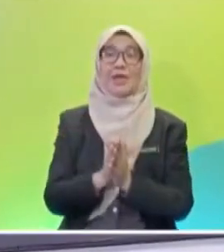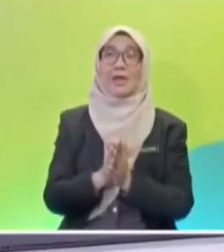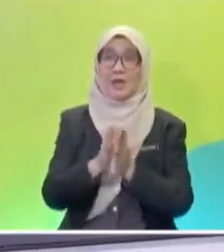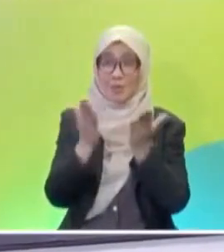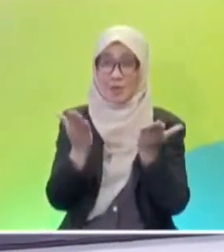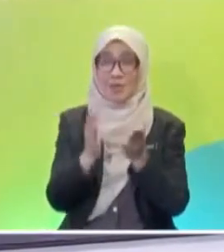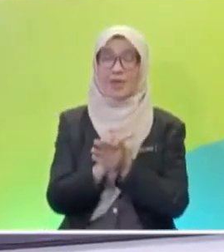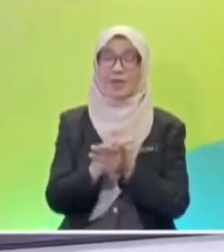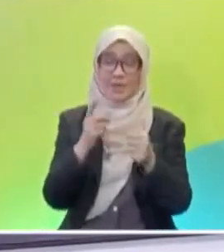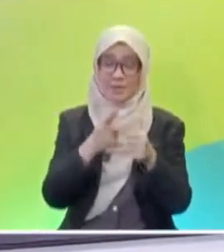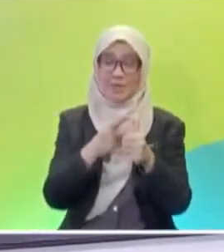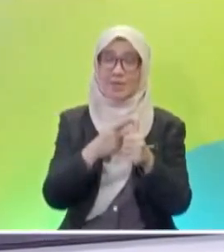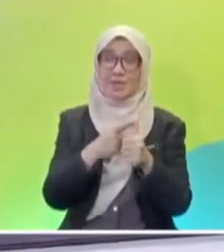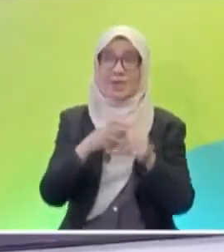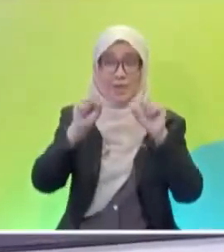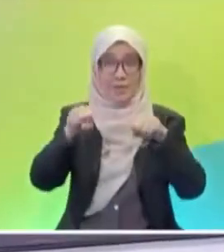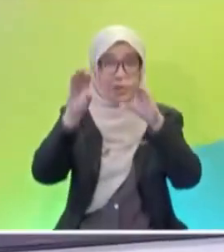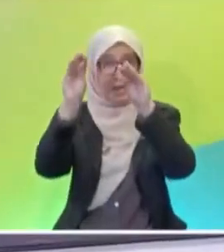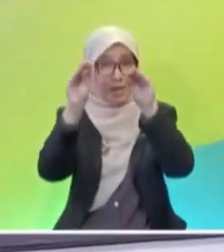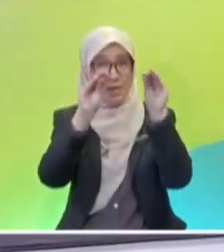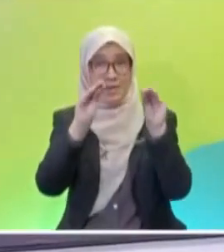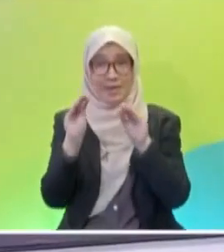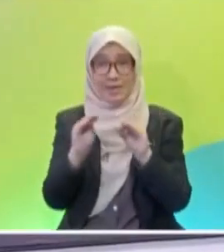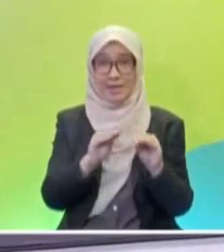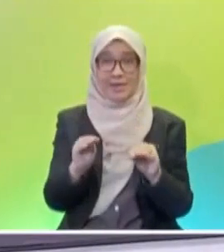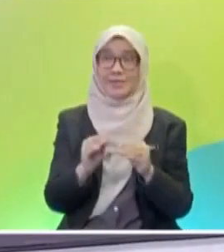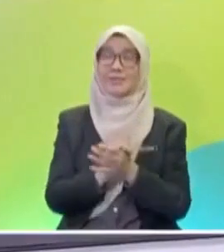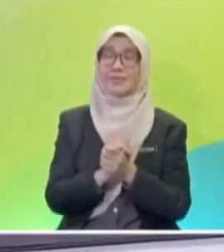Oke Hani boleh hias dulu